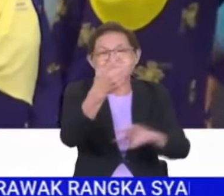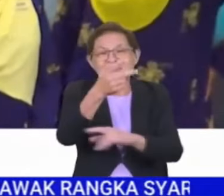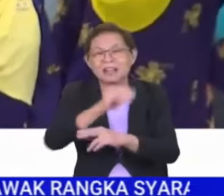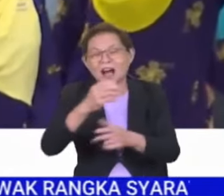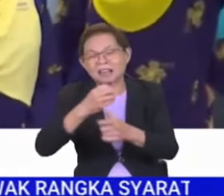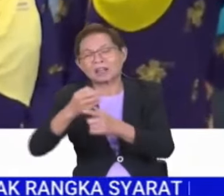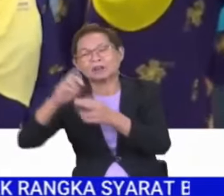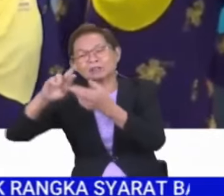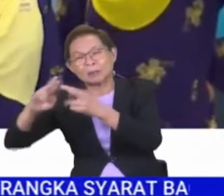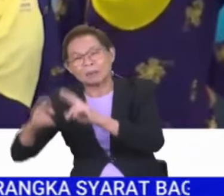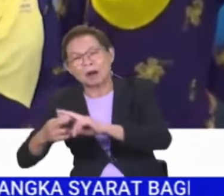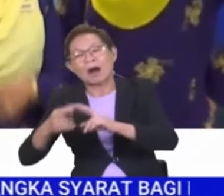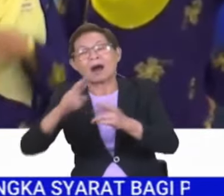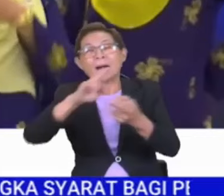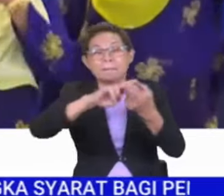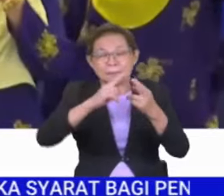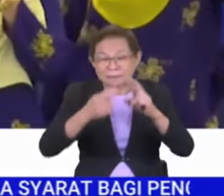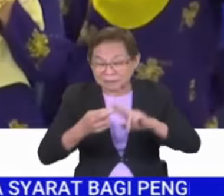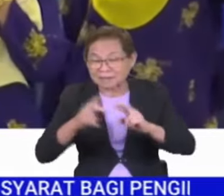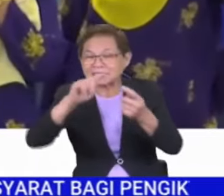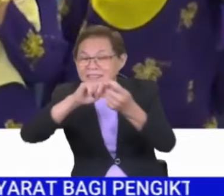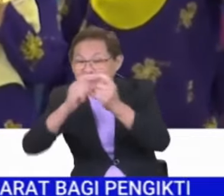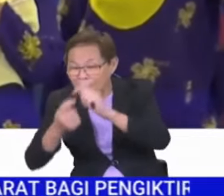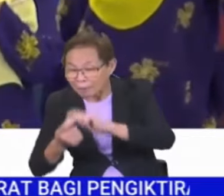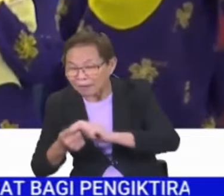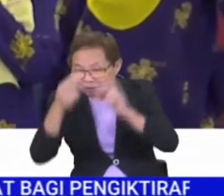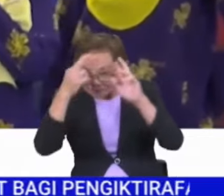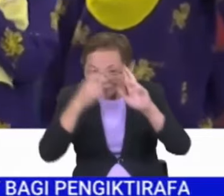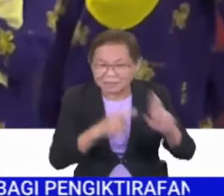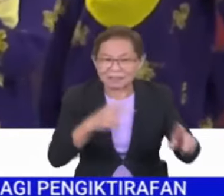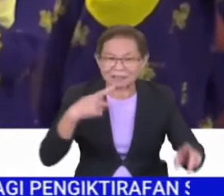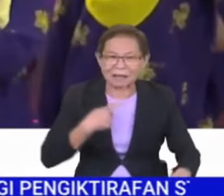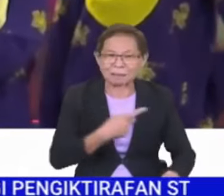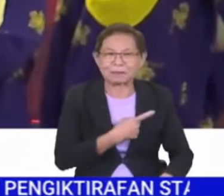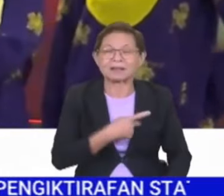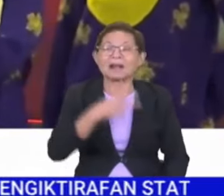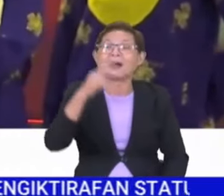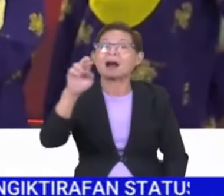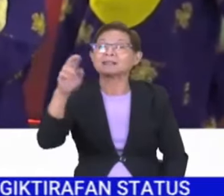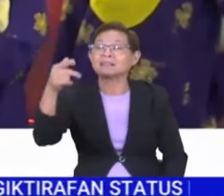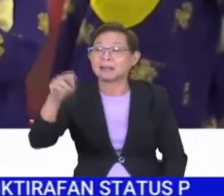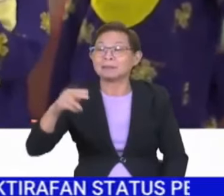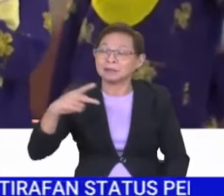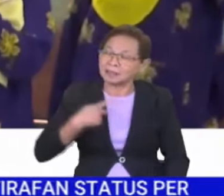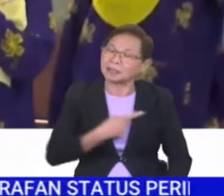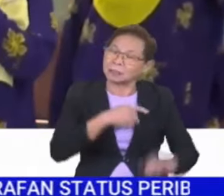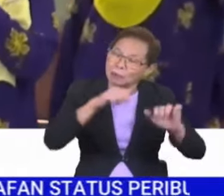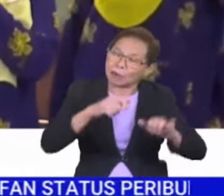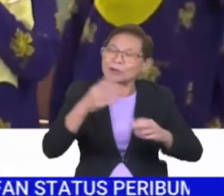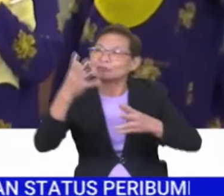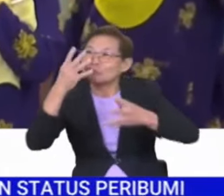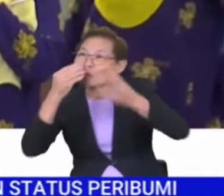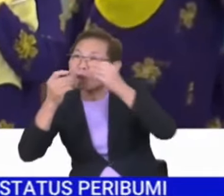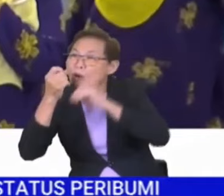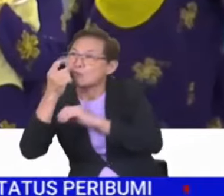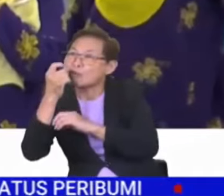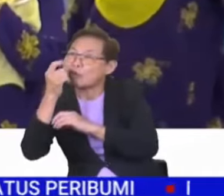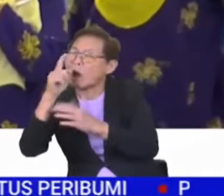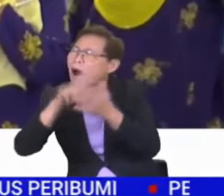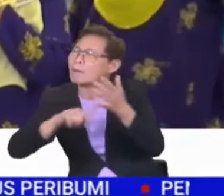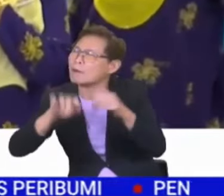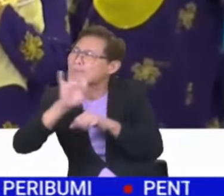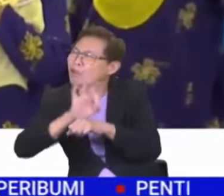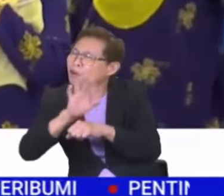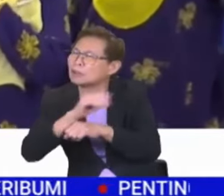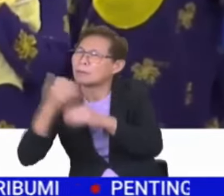teman setia, menjadikan RTM ni teman setia kami semua, dan supaya kita boleh lebih memahami apa itu fungsi